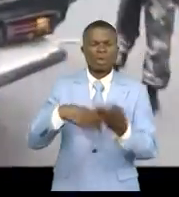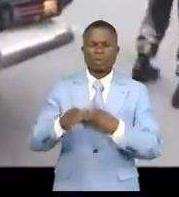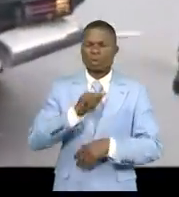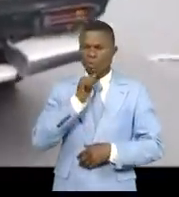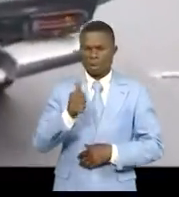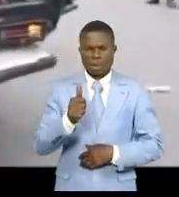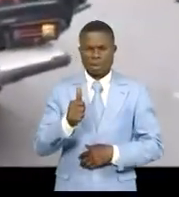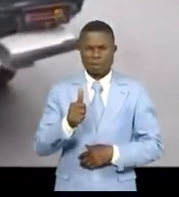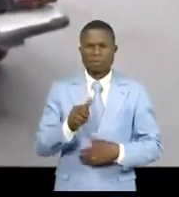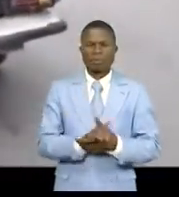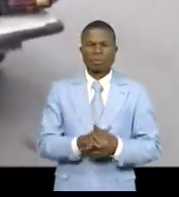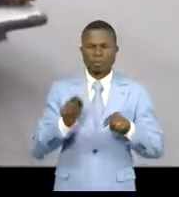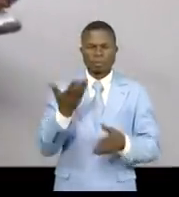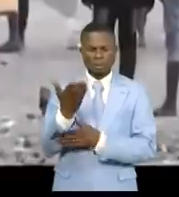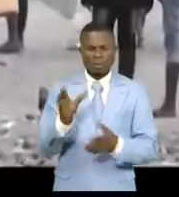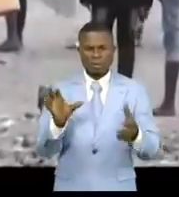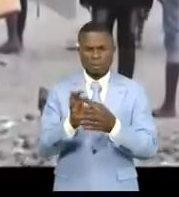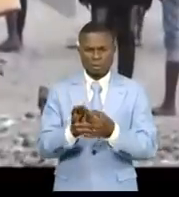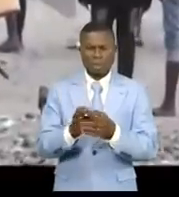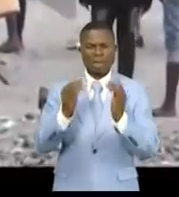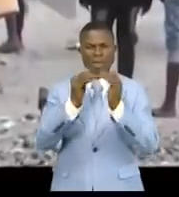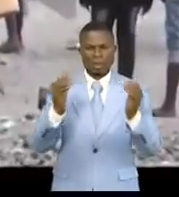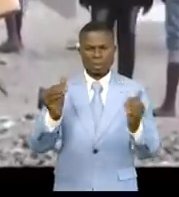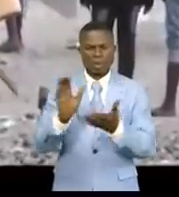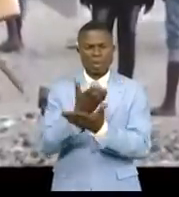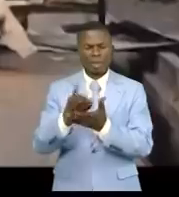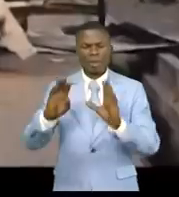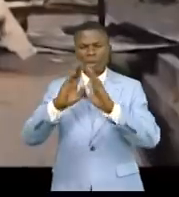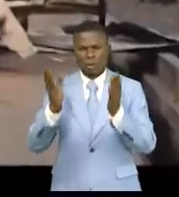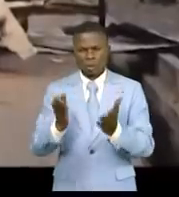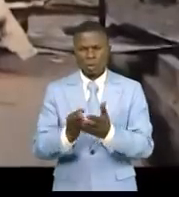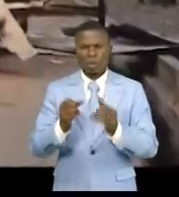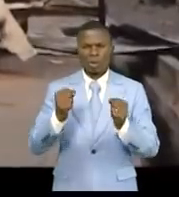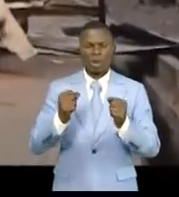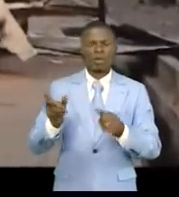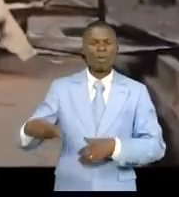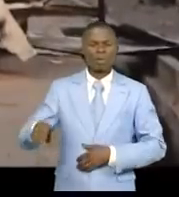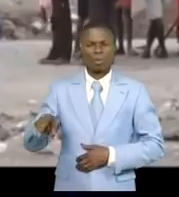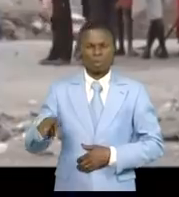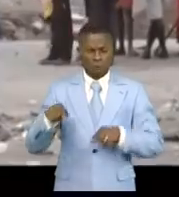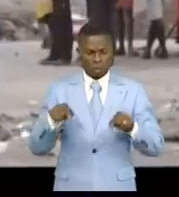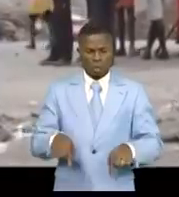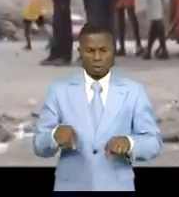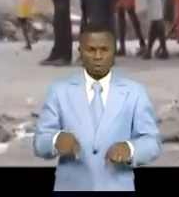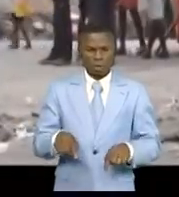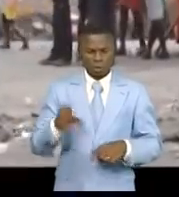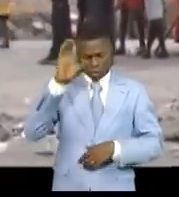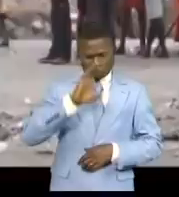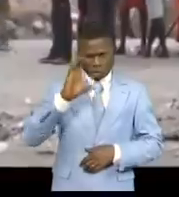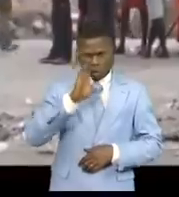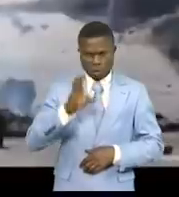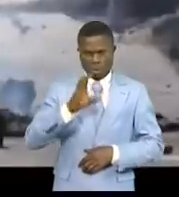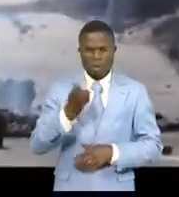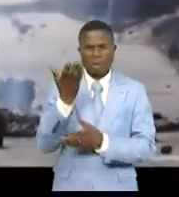vie en cohésion, longtemps vécue entre ethnies du Nord Kivu, constituant la force de cette province, est aujourd'hui recherchée et